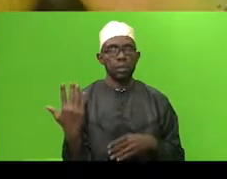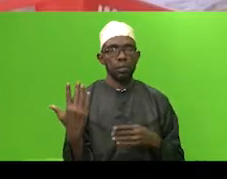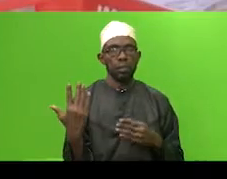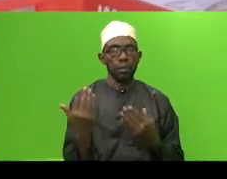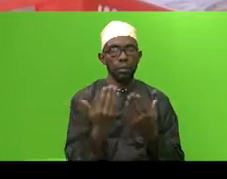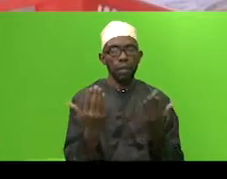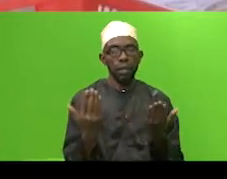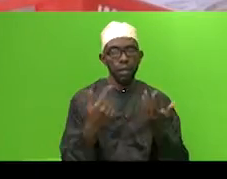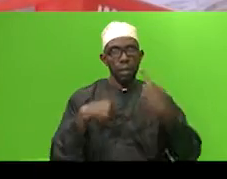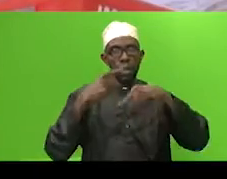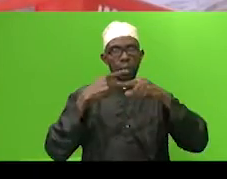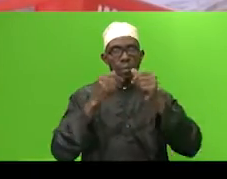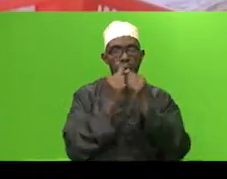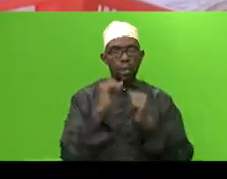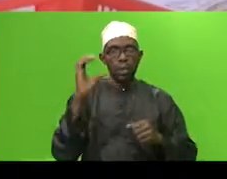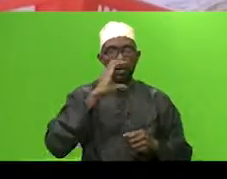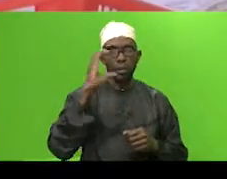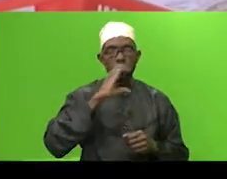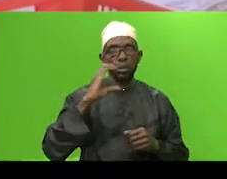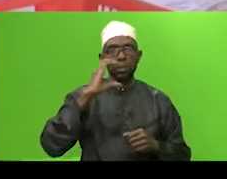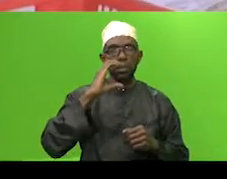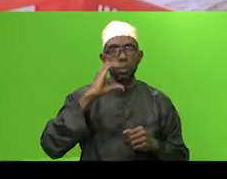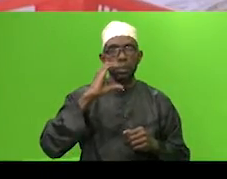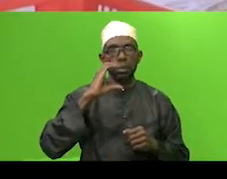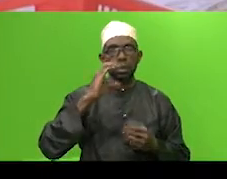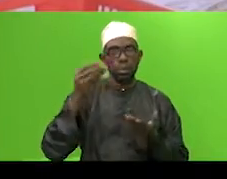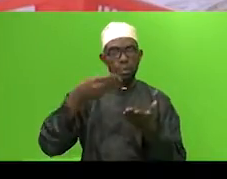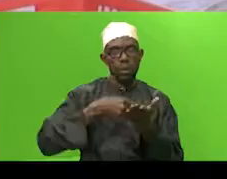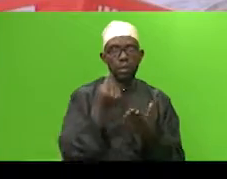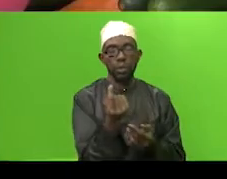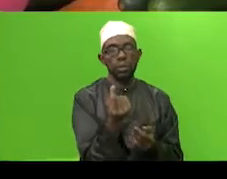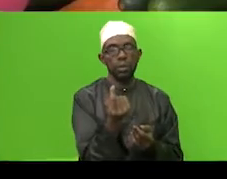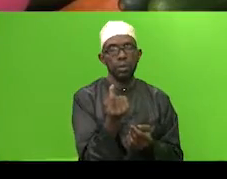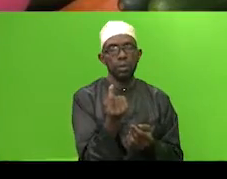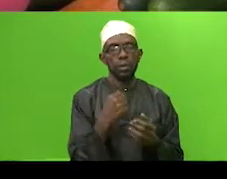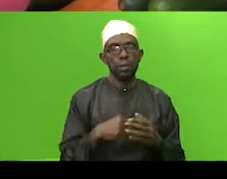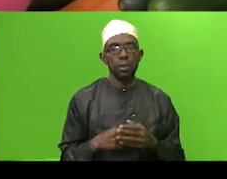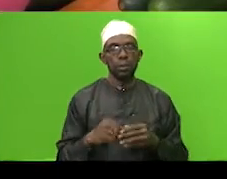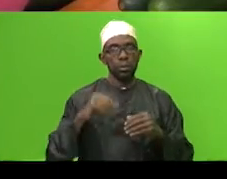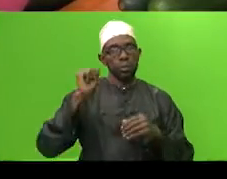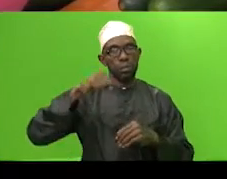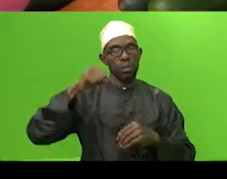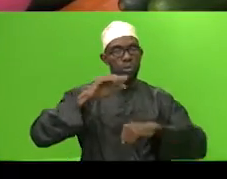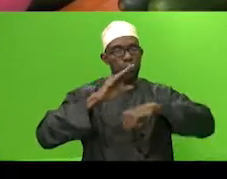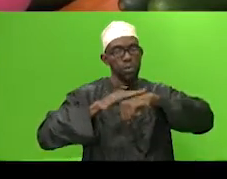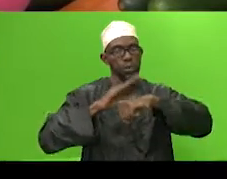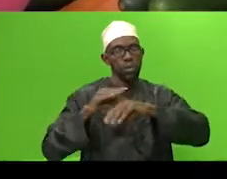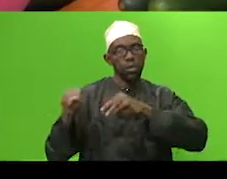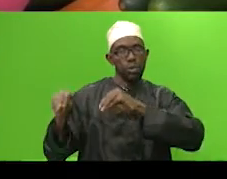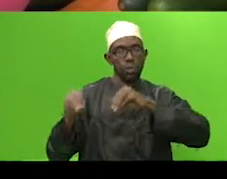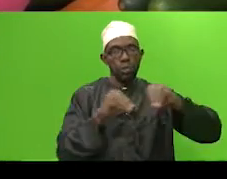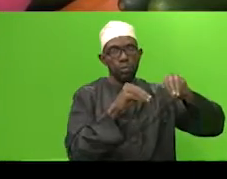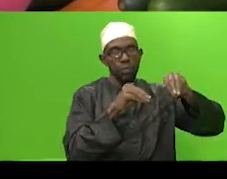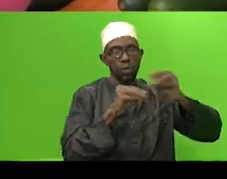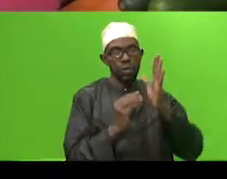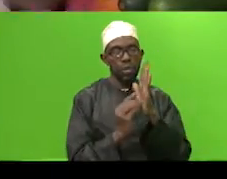gharama inakuja kama uko na customer uko na nunua mali mingi anunua kidogo tu sasa. Yeah, that was a good move. Na